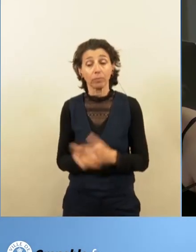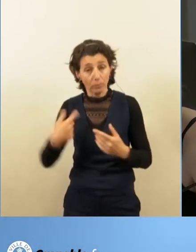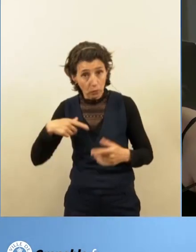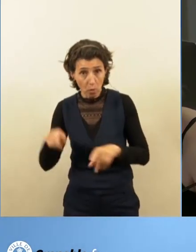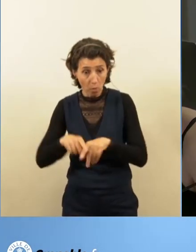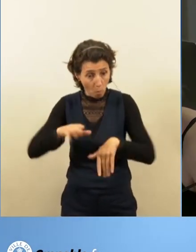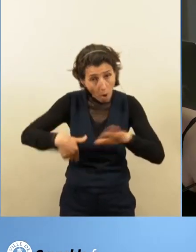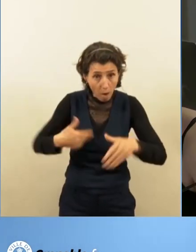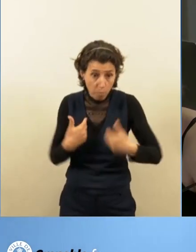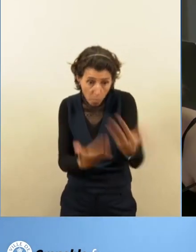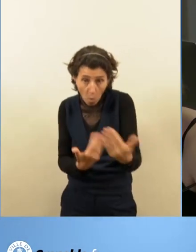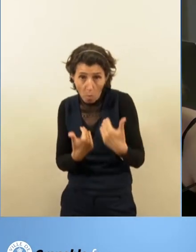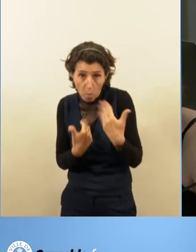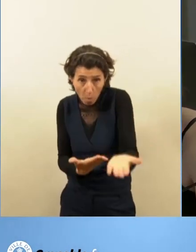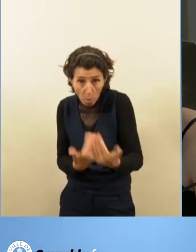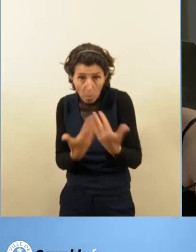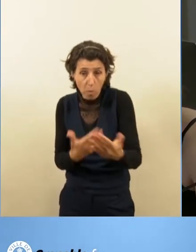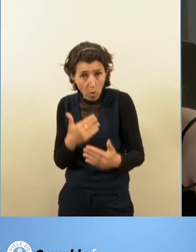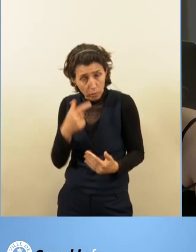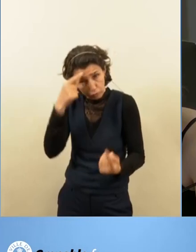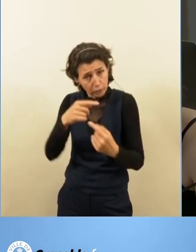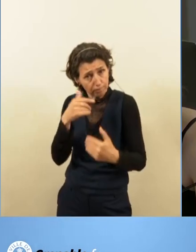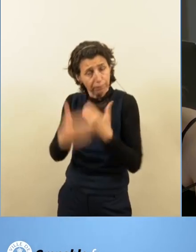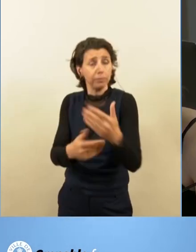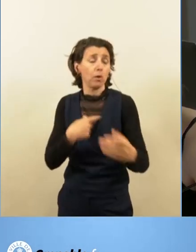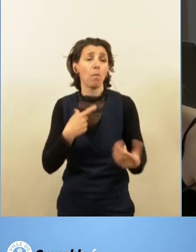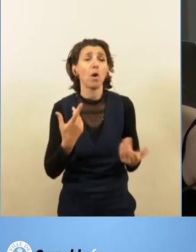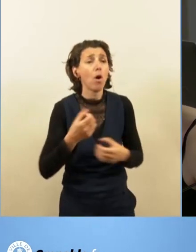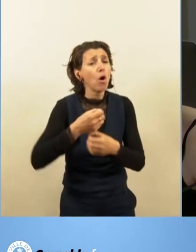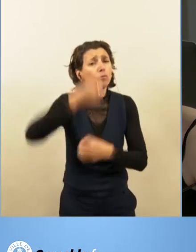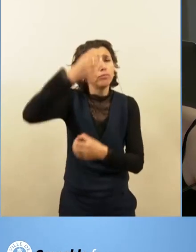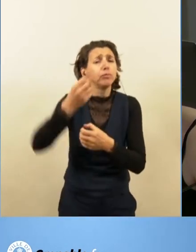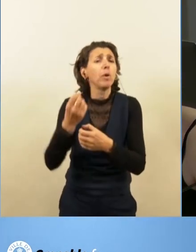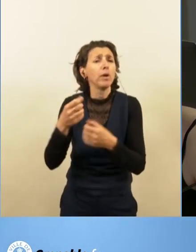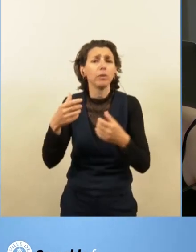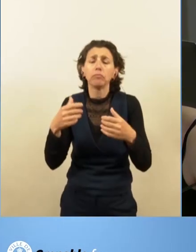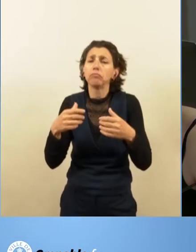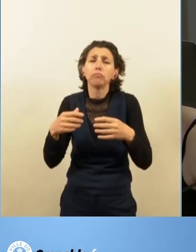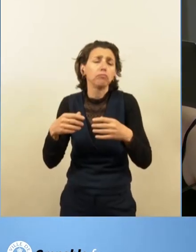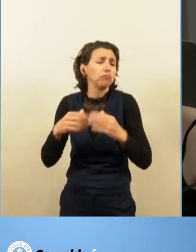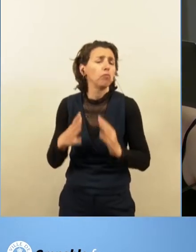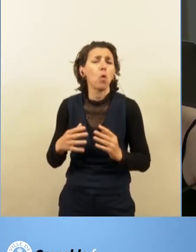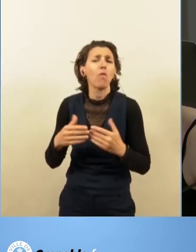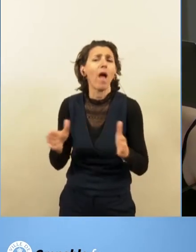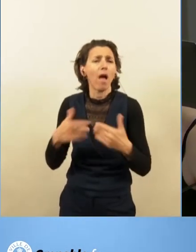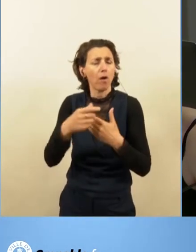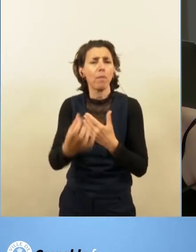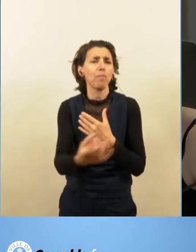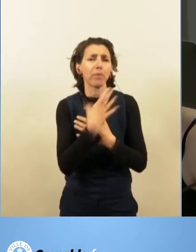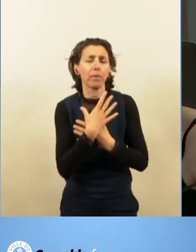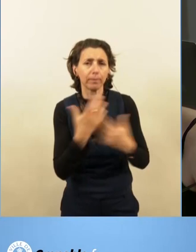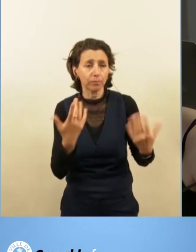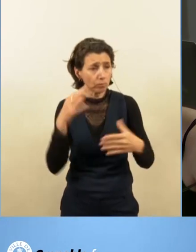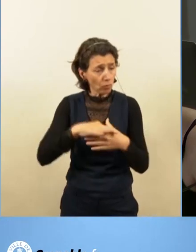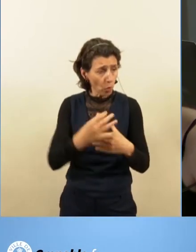le texte de loi notamment sur l'interdiction ferme par exemple des cheminées à foyer ouvert que vous avez donc refusé de voter pourquoi